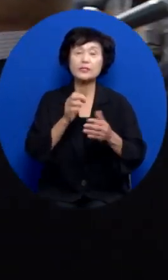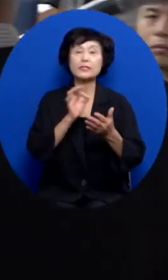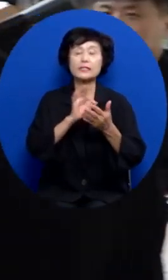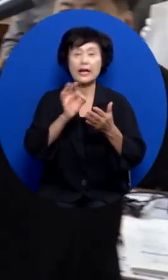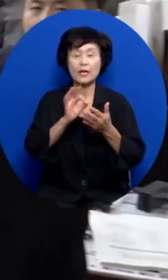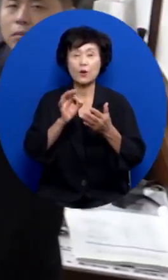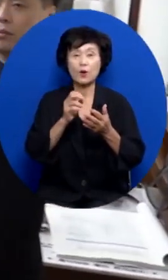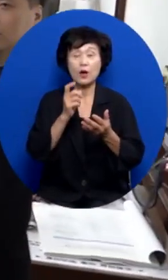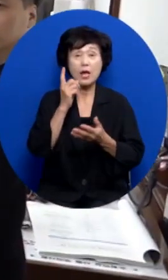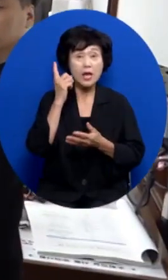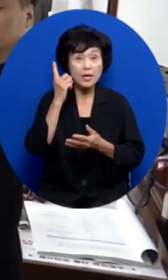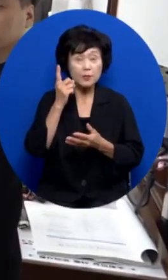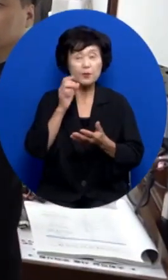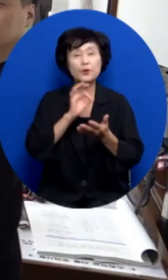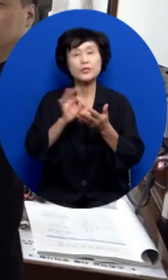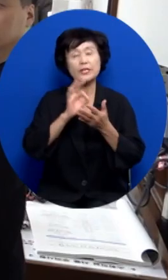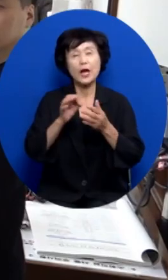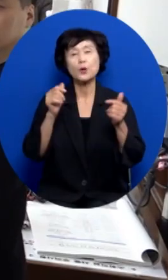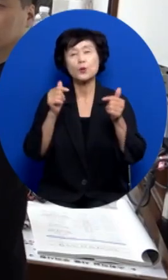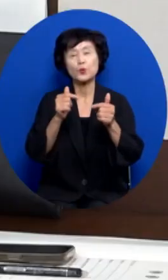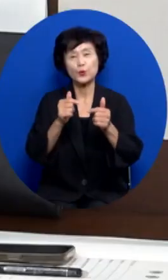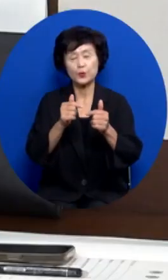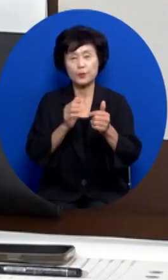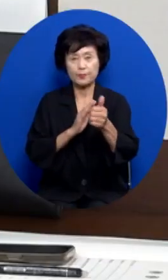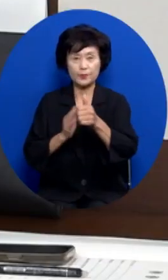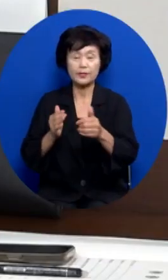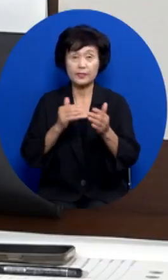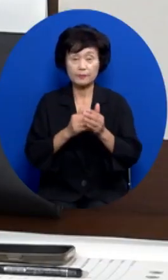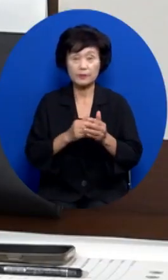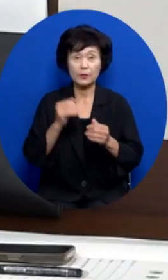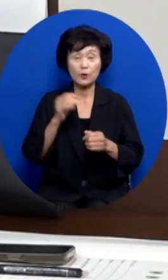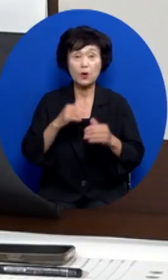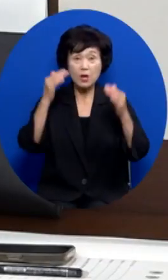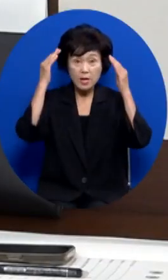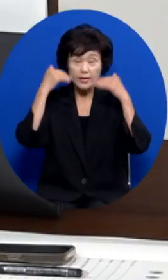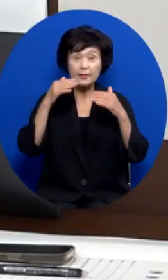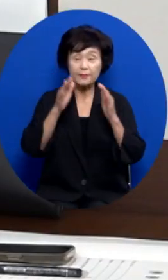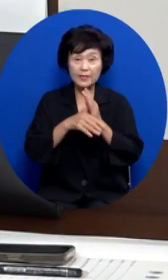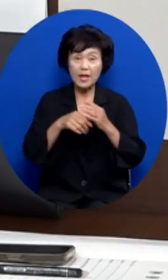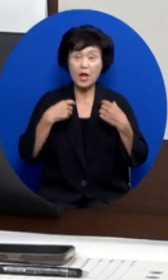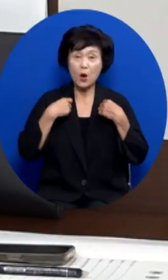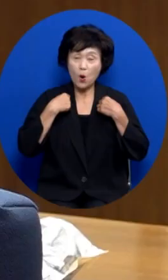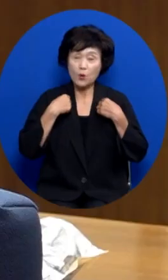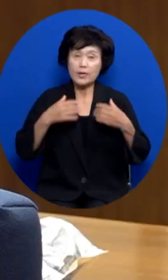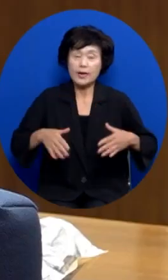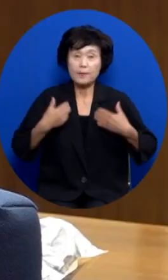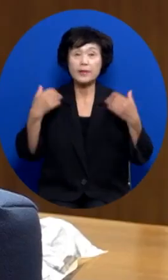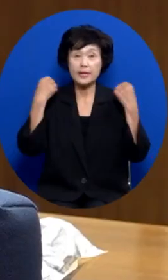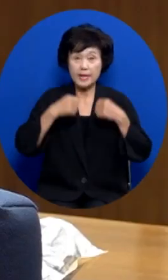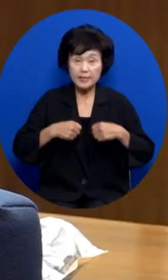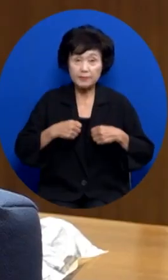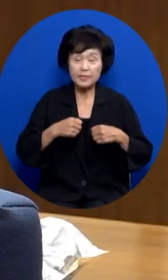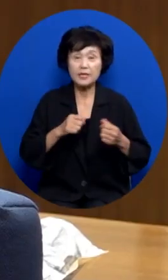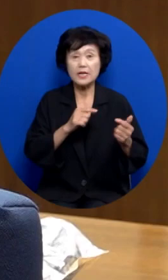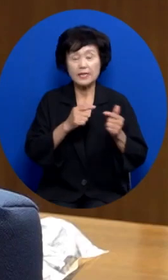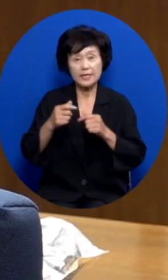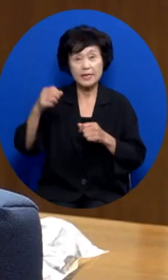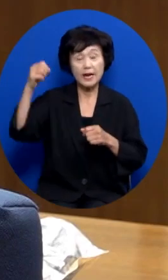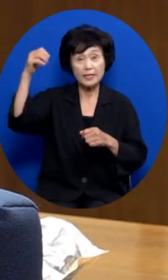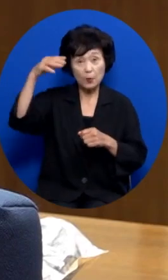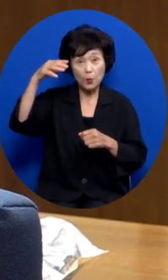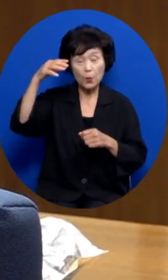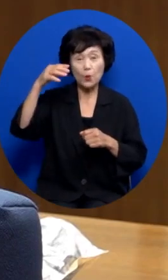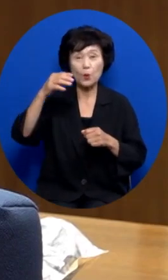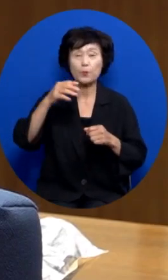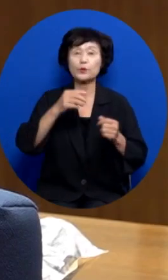했습니다. 이은 발제에서는 여름철 예배 복장의 간소화, 에어컨 가동 축소, LED로 조명 교체,